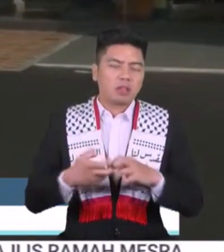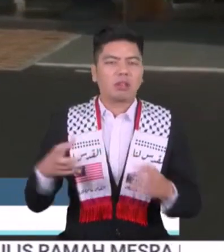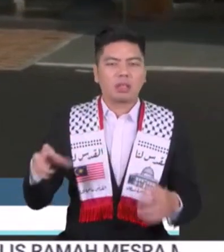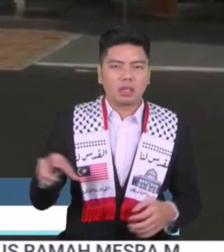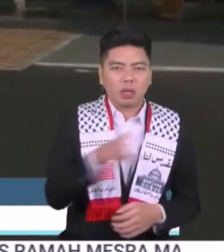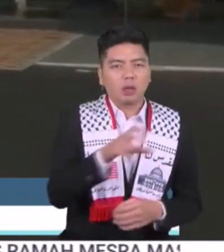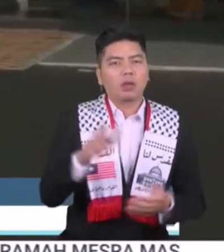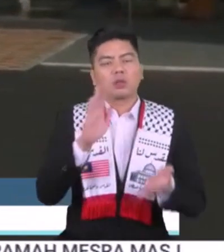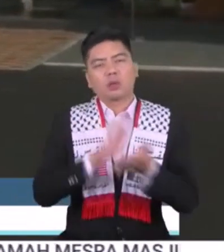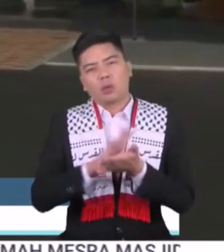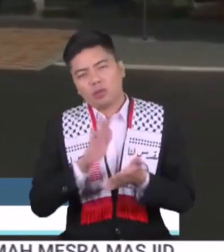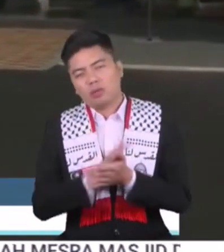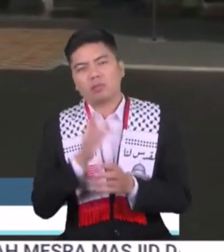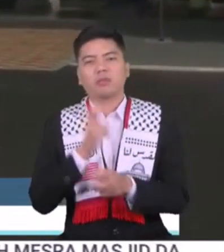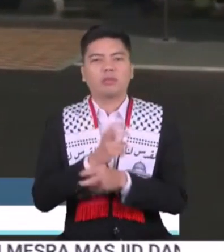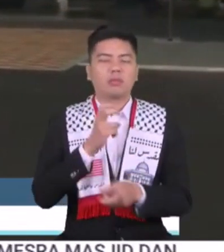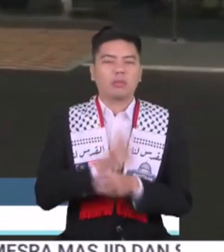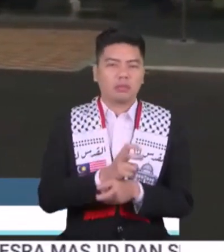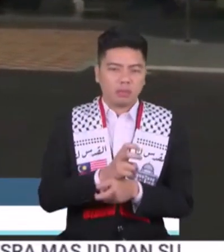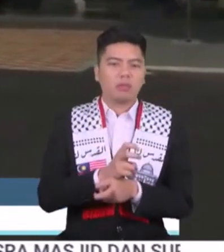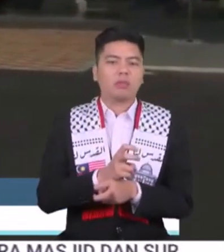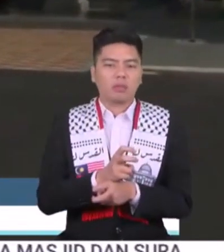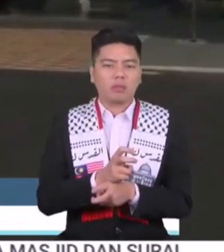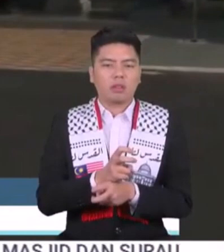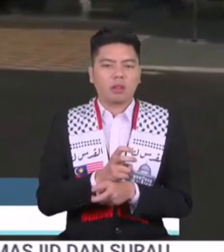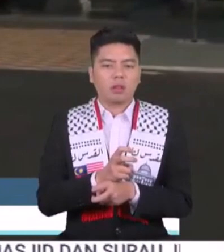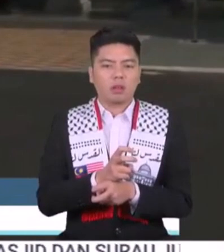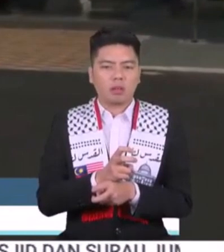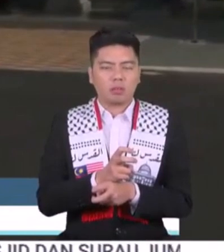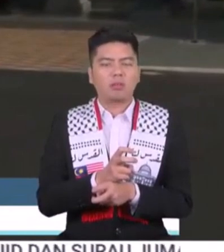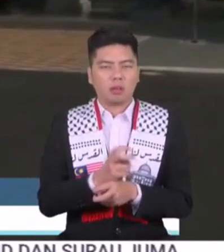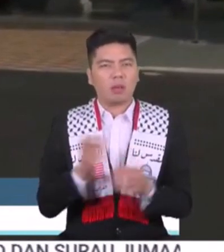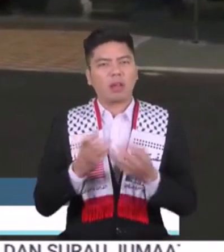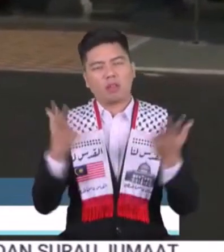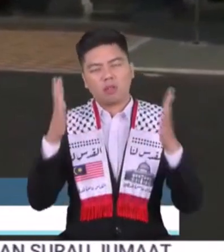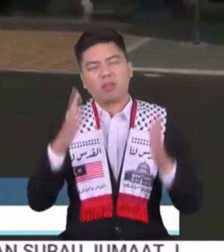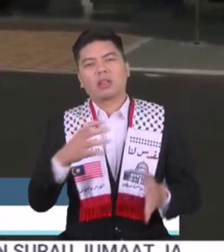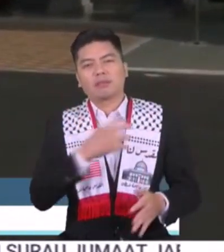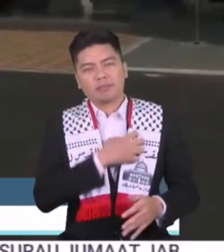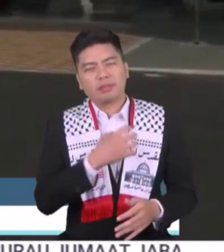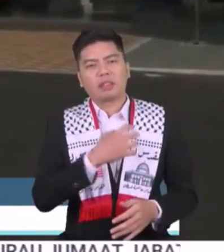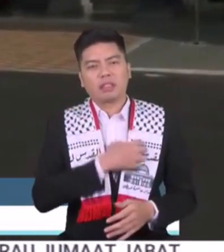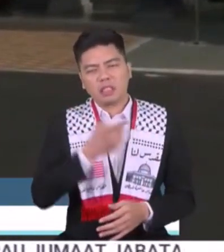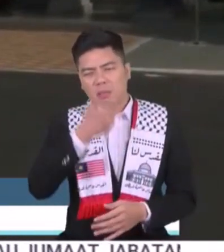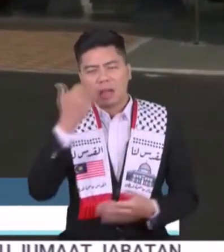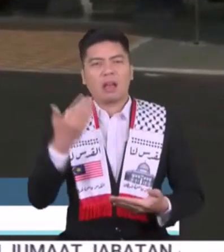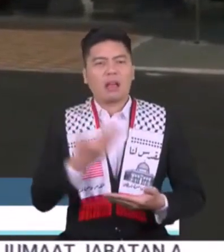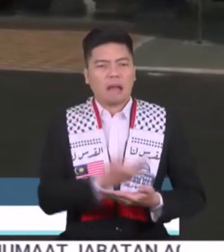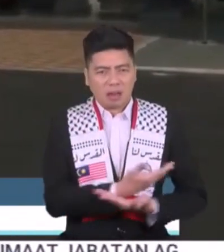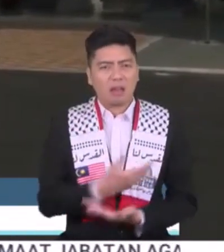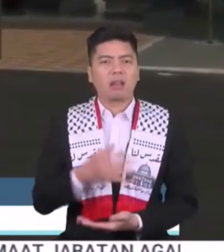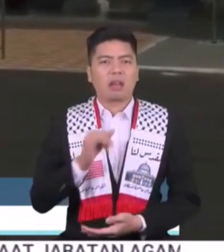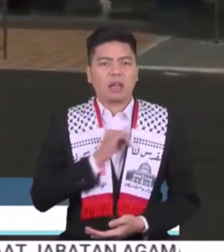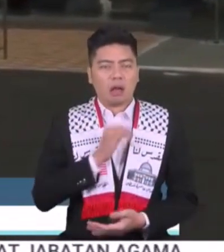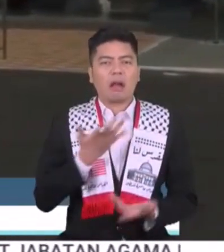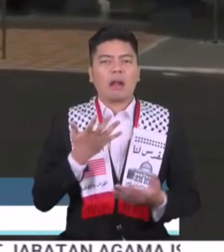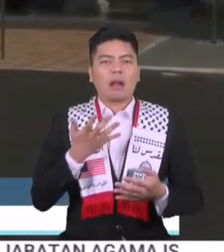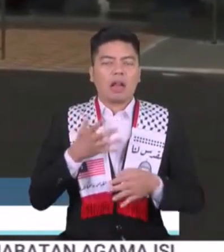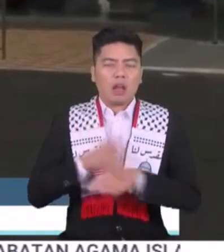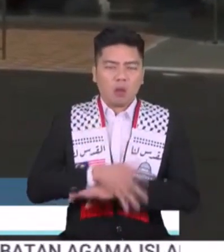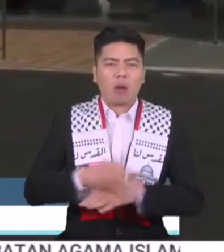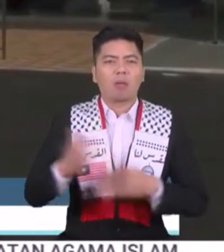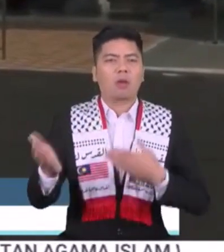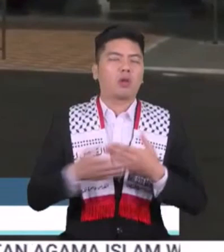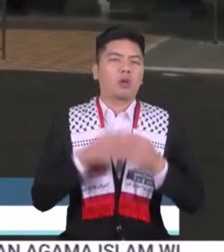pun susah. Itulah banyak orang masalah macam itulah sekarang. Sebab anak-anak pun kadang-kadang lambat balik sini